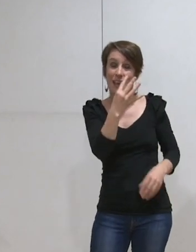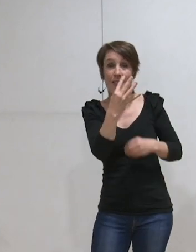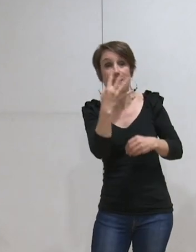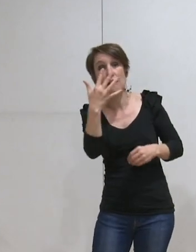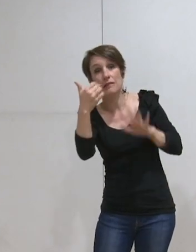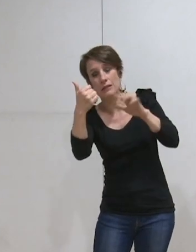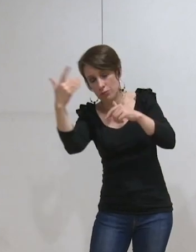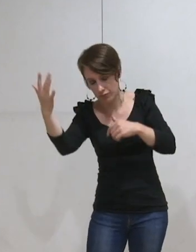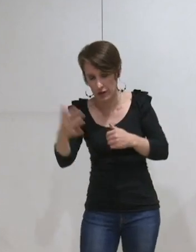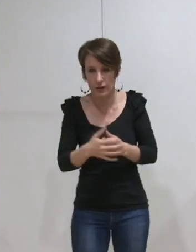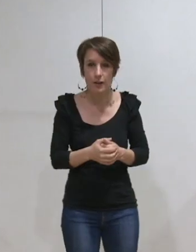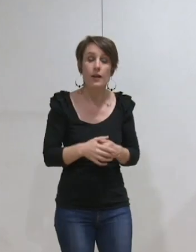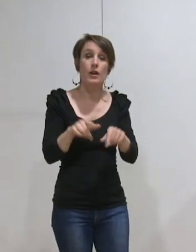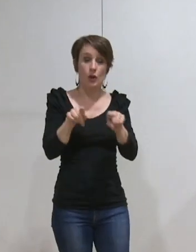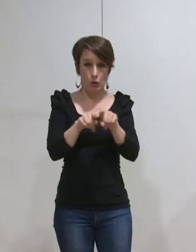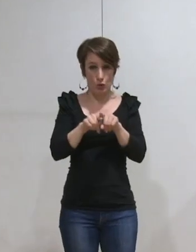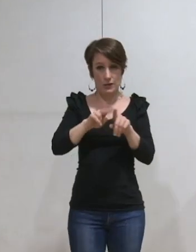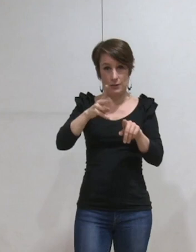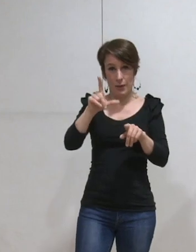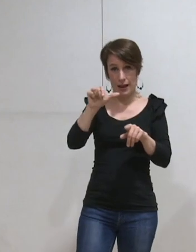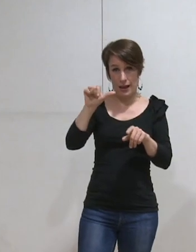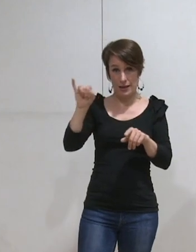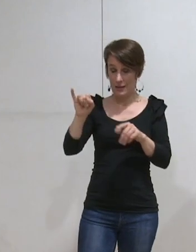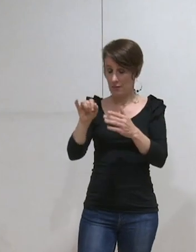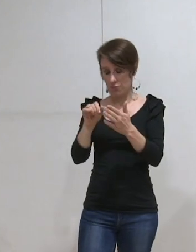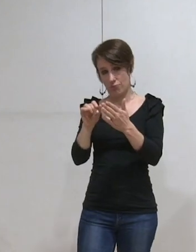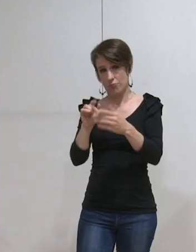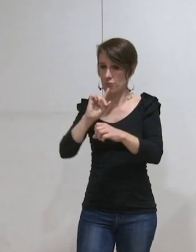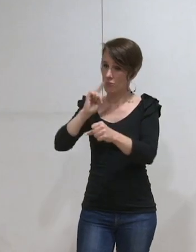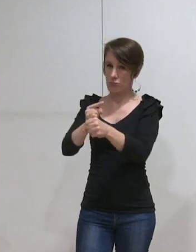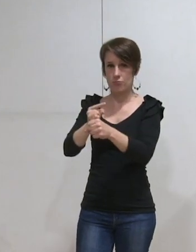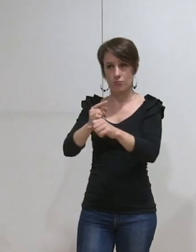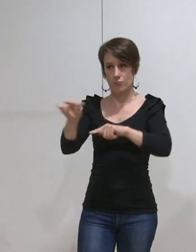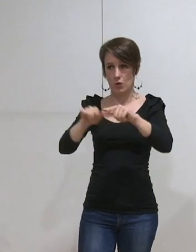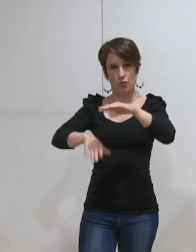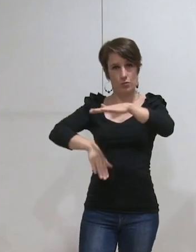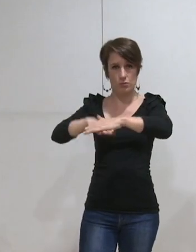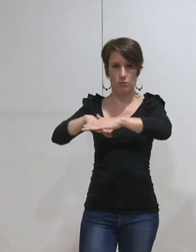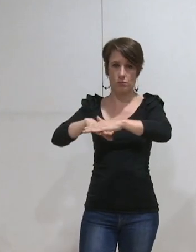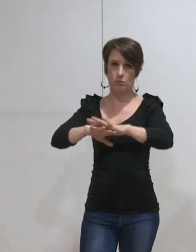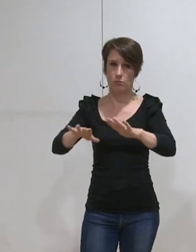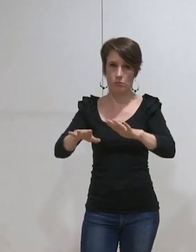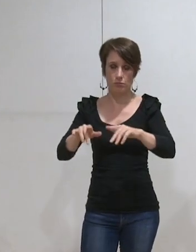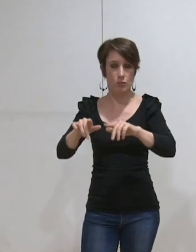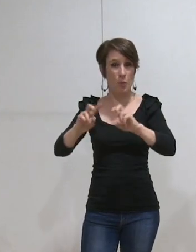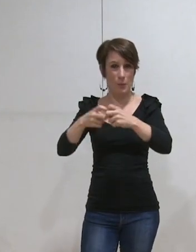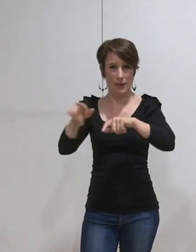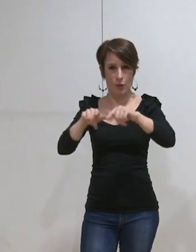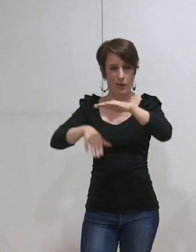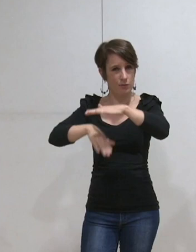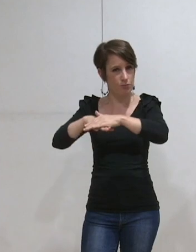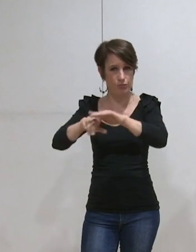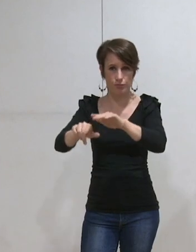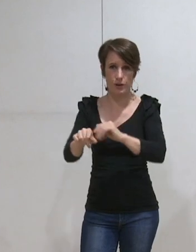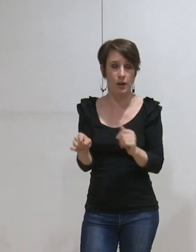minoration de loyer au niveau du plai qui va plus que les 20 % des opérations mais y compris dans